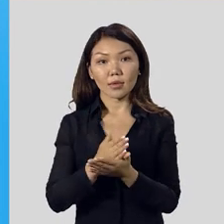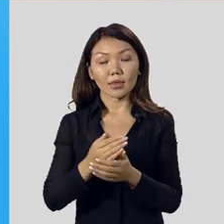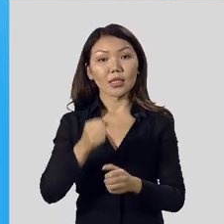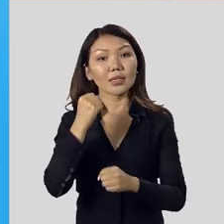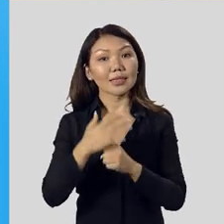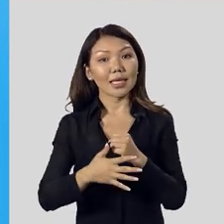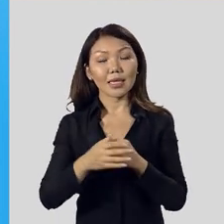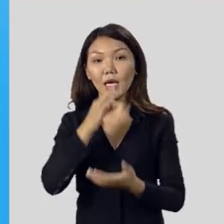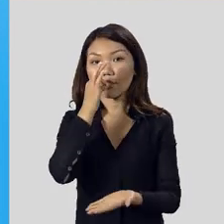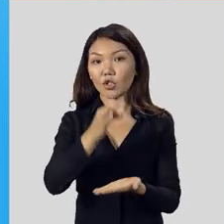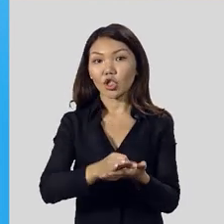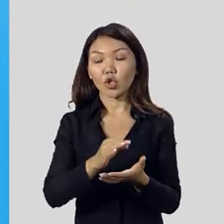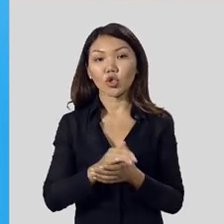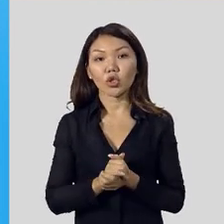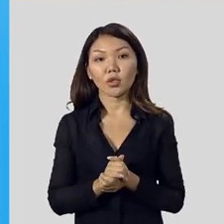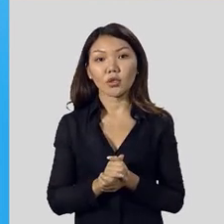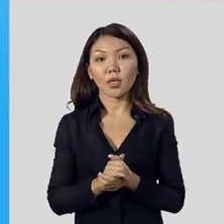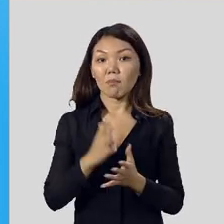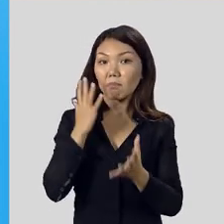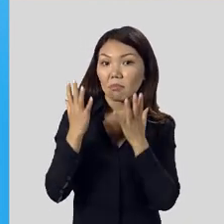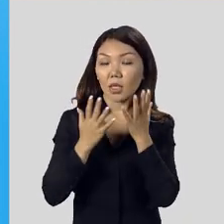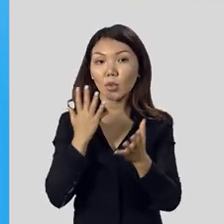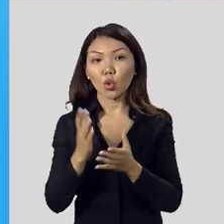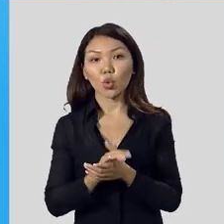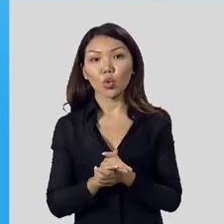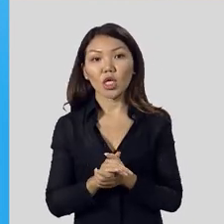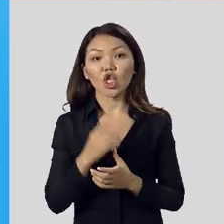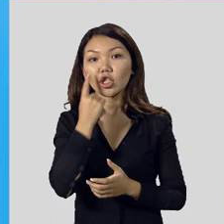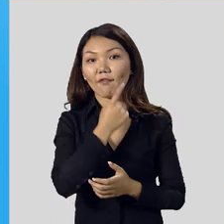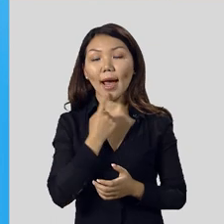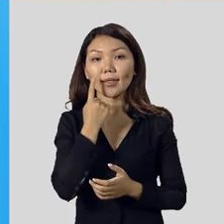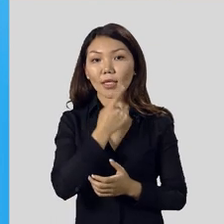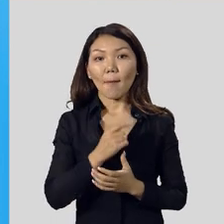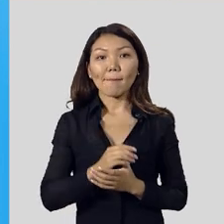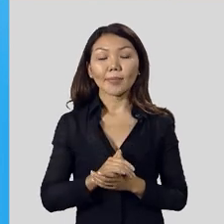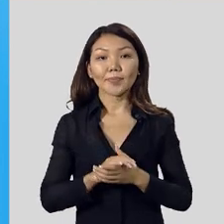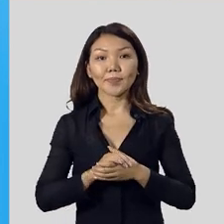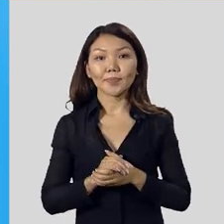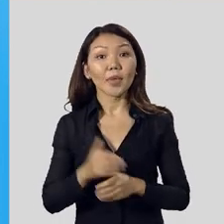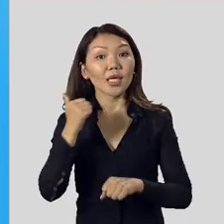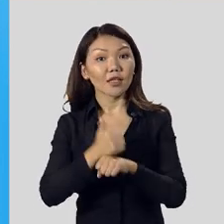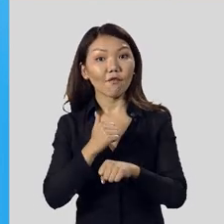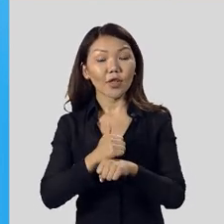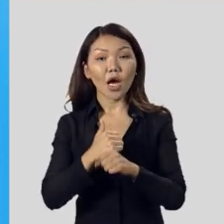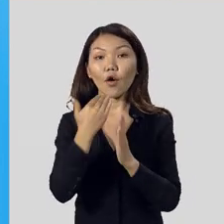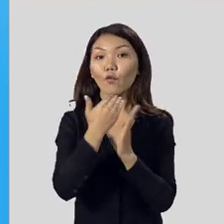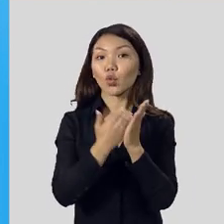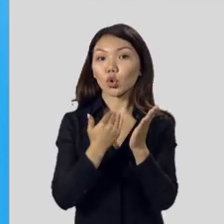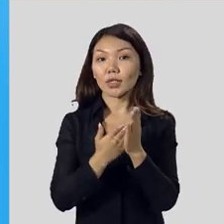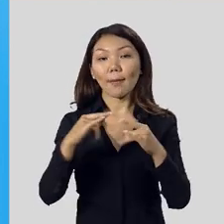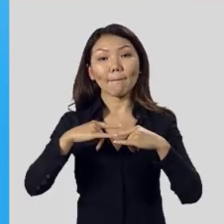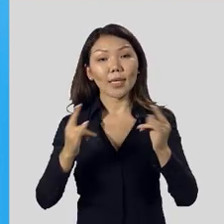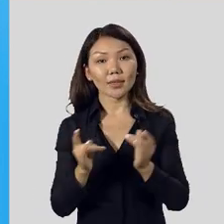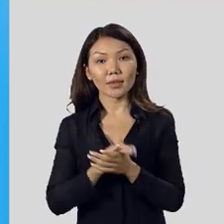центры, отвечающие за мимику и жевание. Основная функция моста